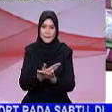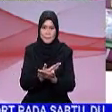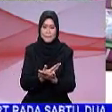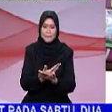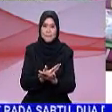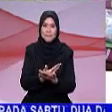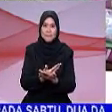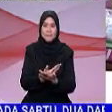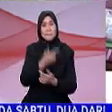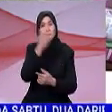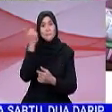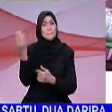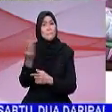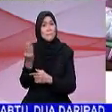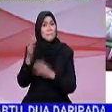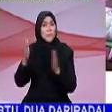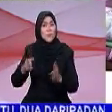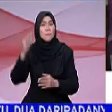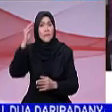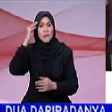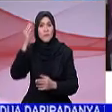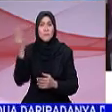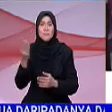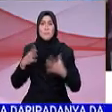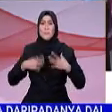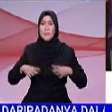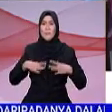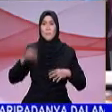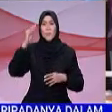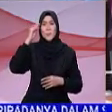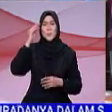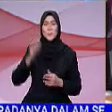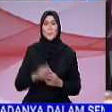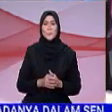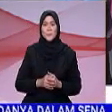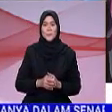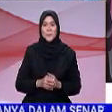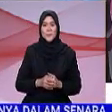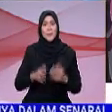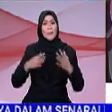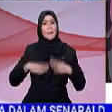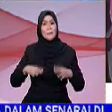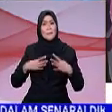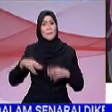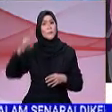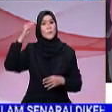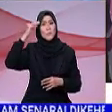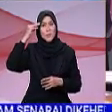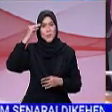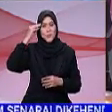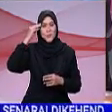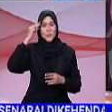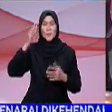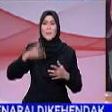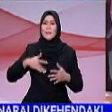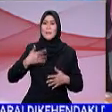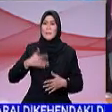Lebih-lebih lagi kita orang Melayu ni, baju Melayu lah. At least bila pakai baju Melayu tu, suasana tu lain.